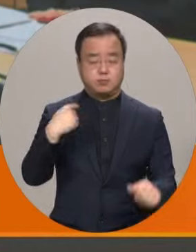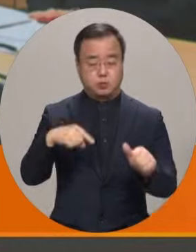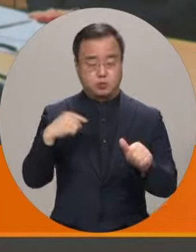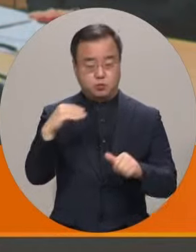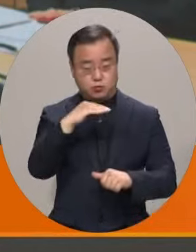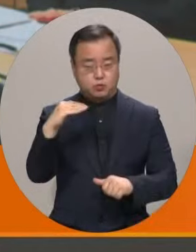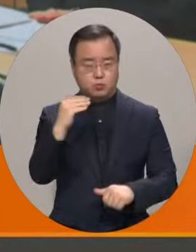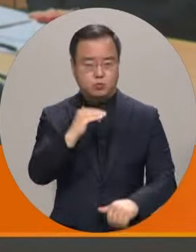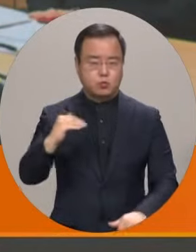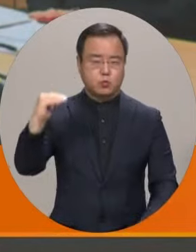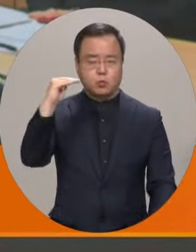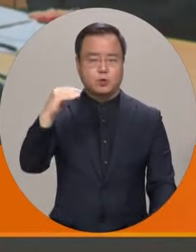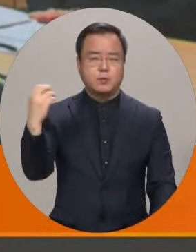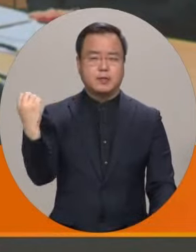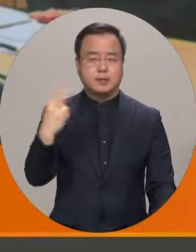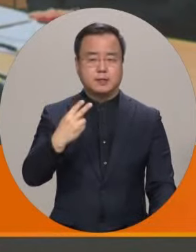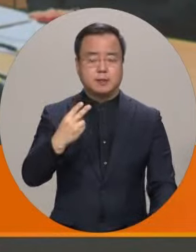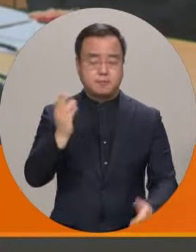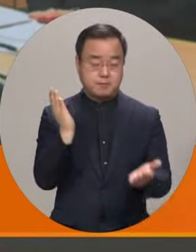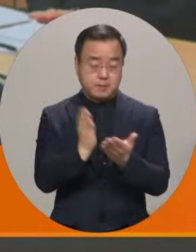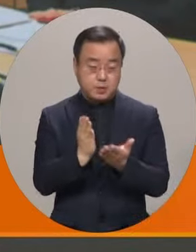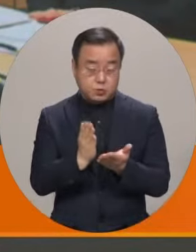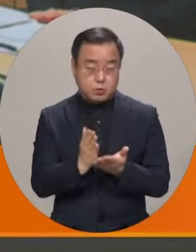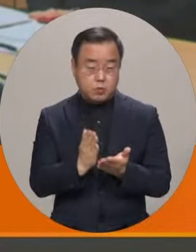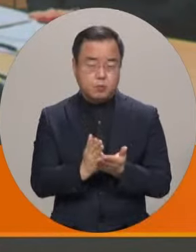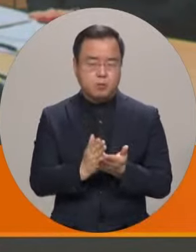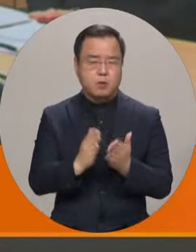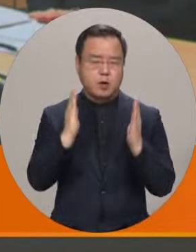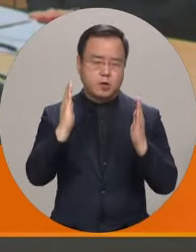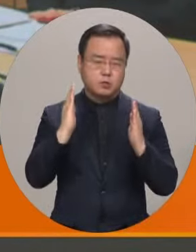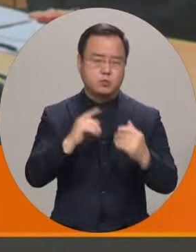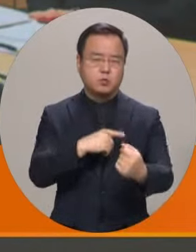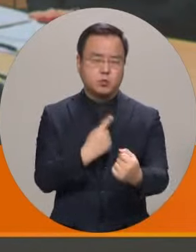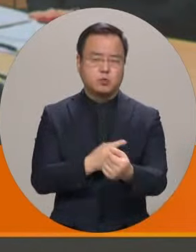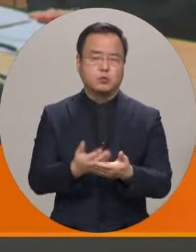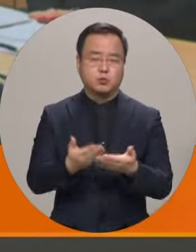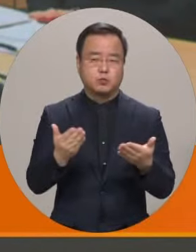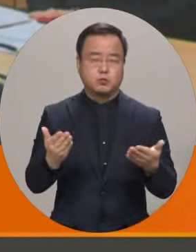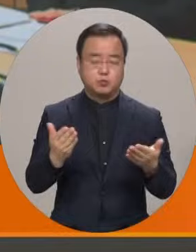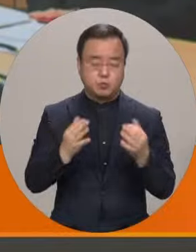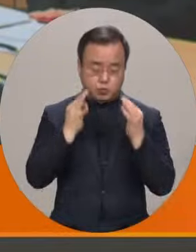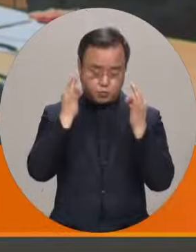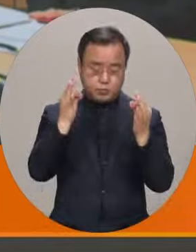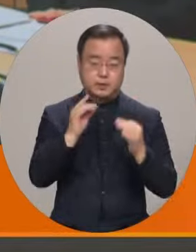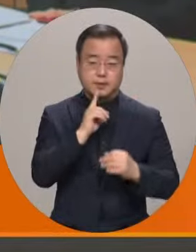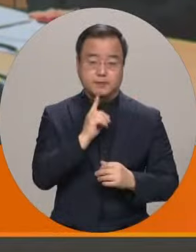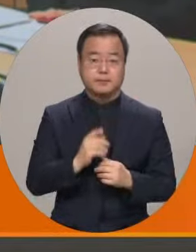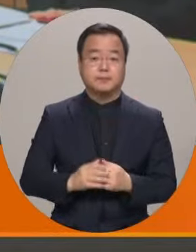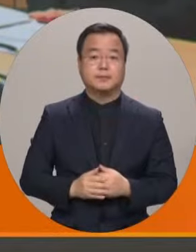맞춤형 학습 관리를 제공하 데에도 협력하기로 했습니다 보도의 이상미